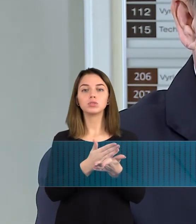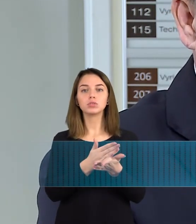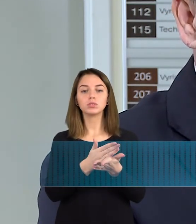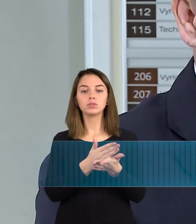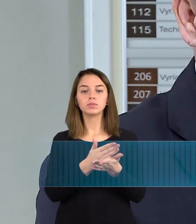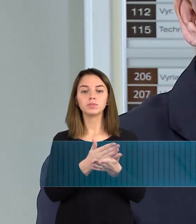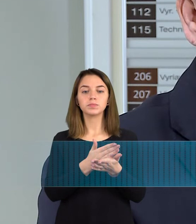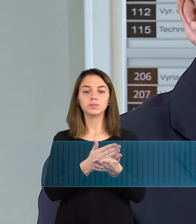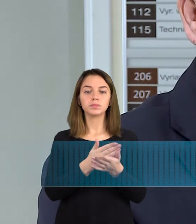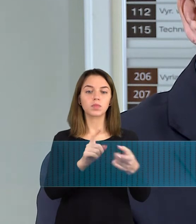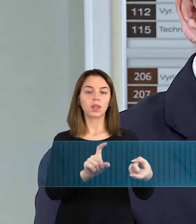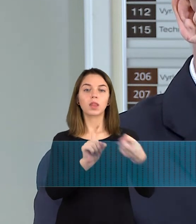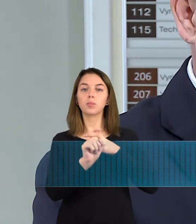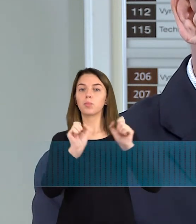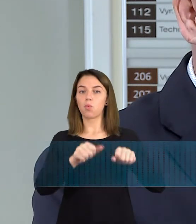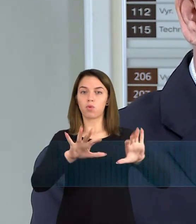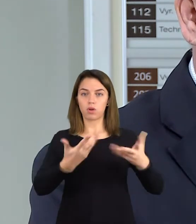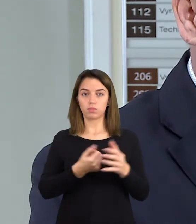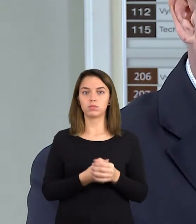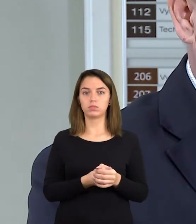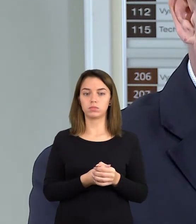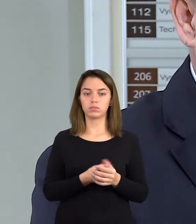vienas užsikrėtimo būdas, tai